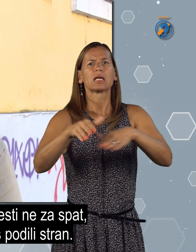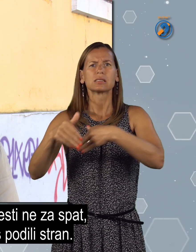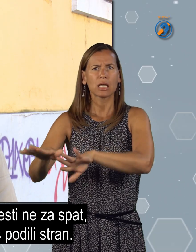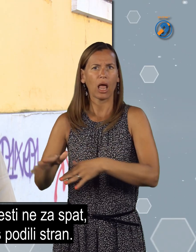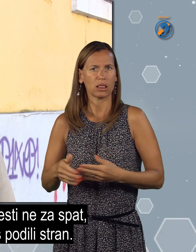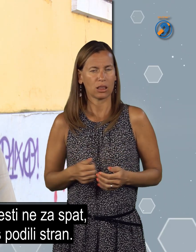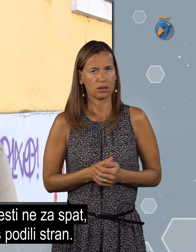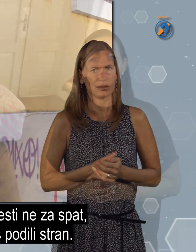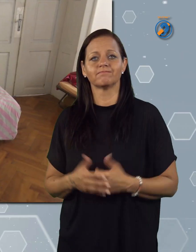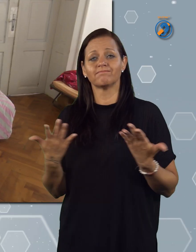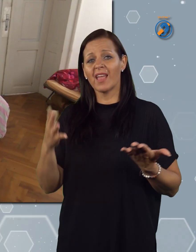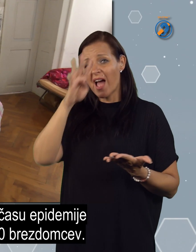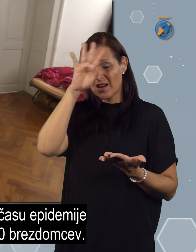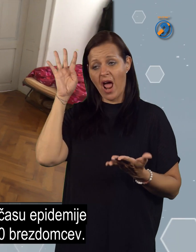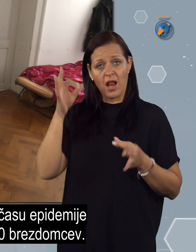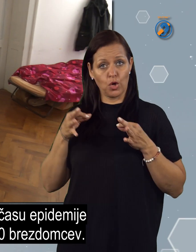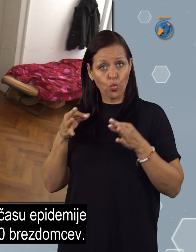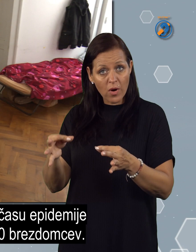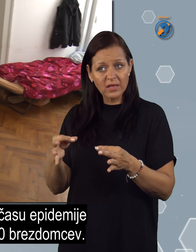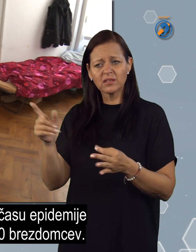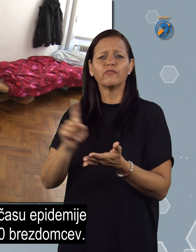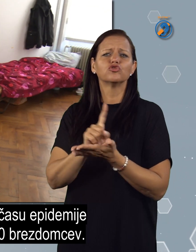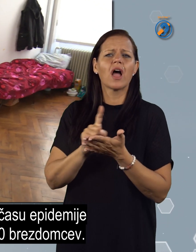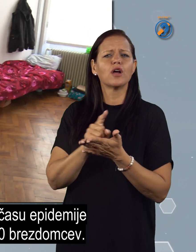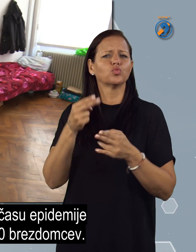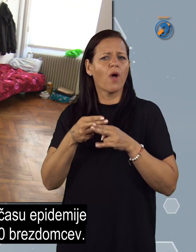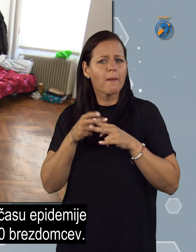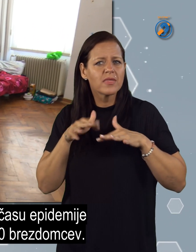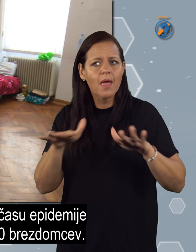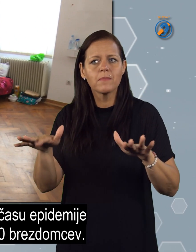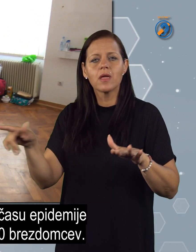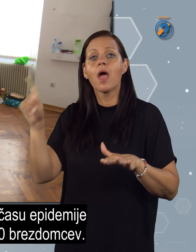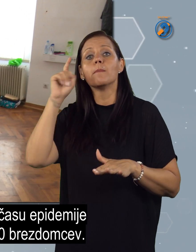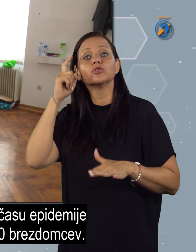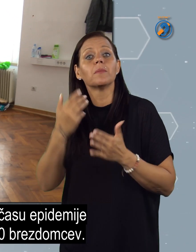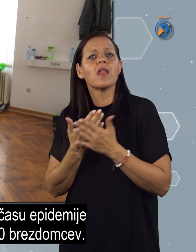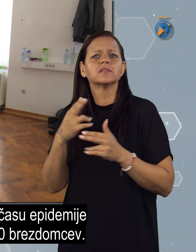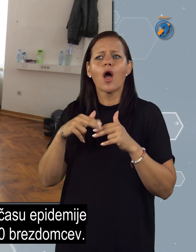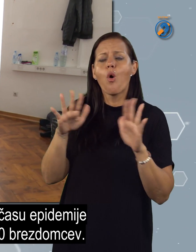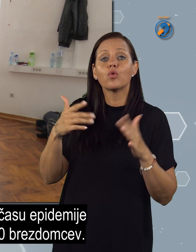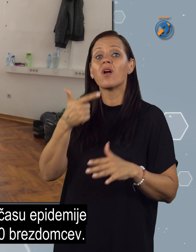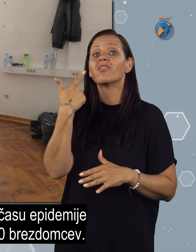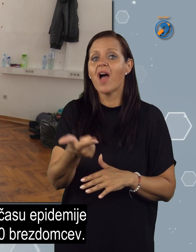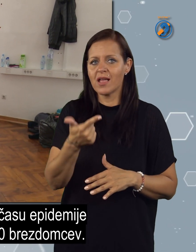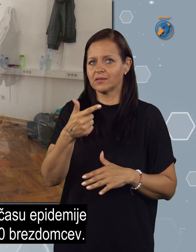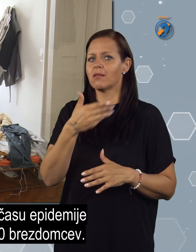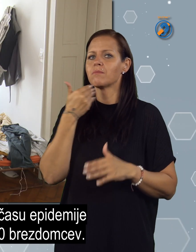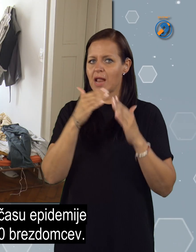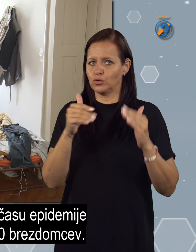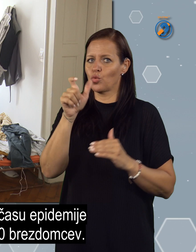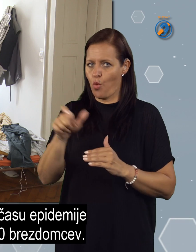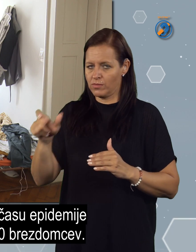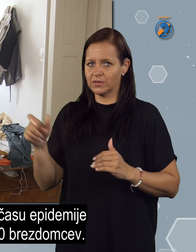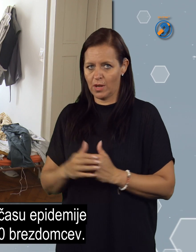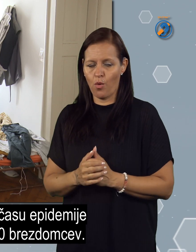vse posod so nas podili stran. Tako so Kralji ulic v času epidemije poskrbeli za okrog 20